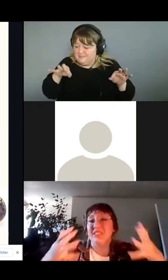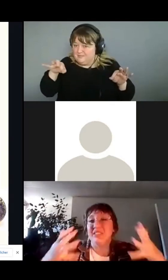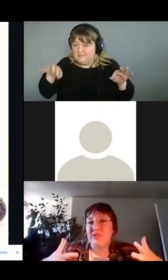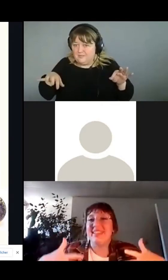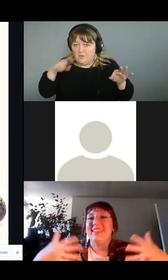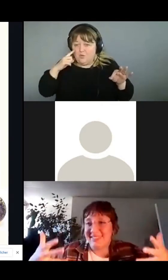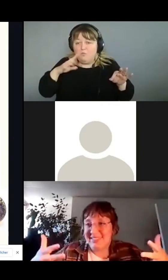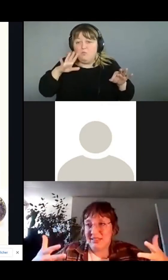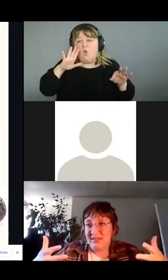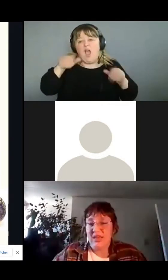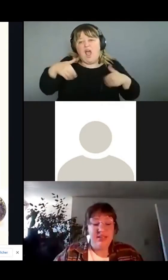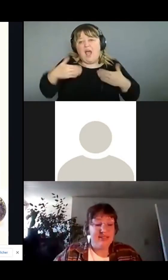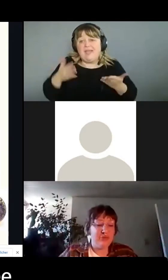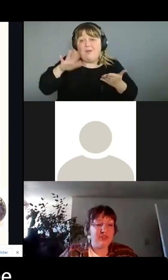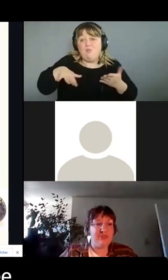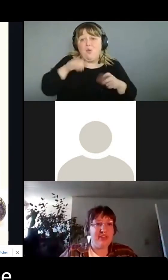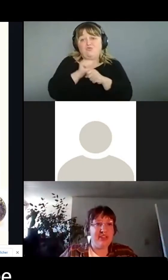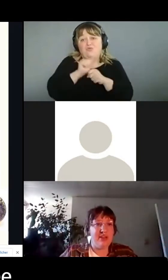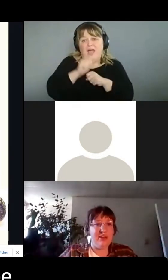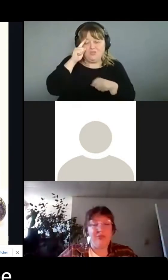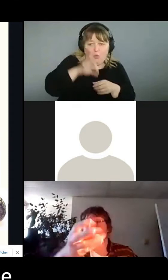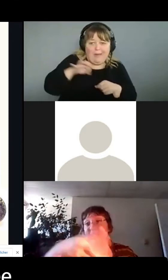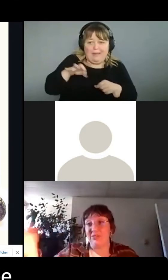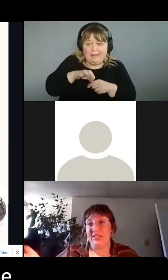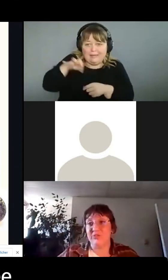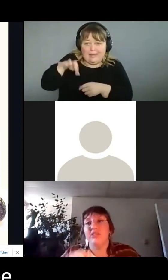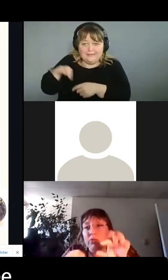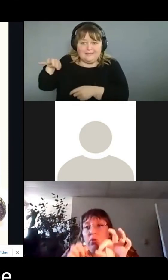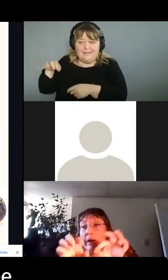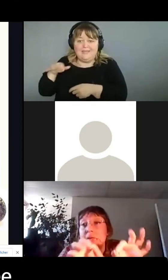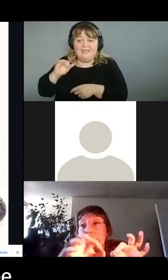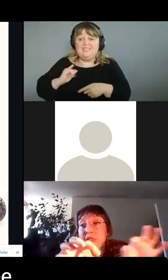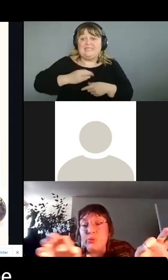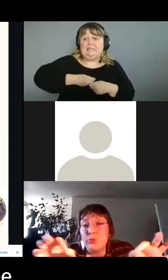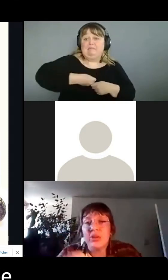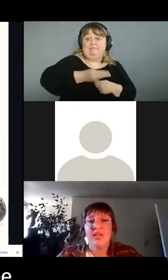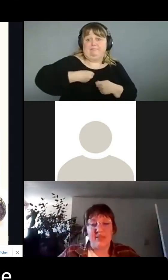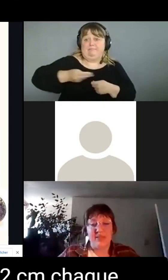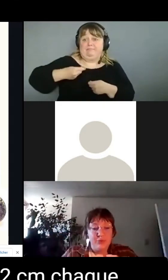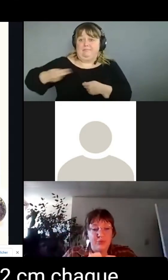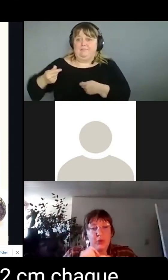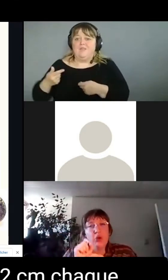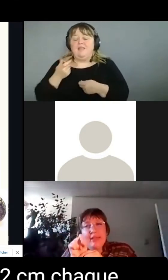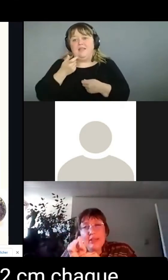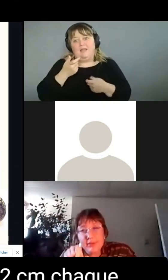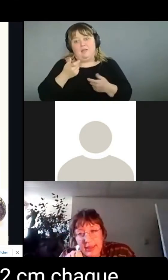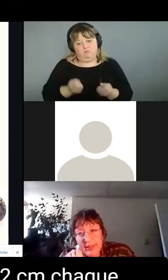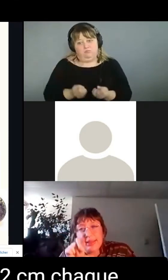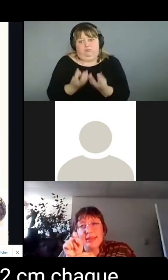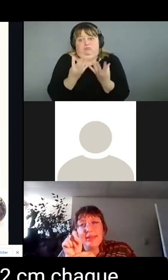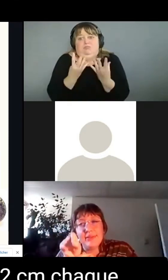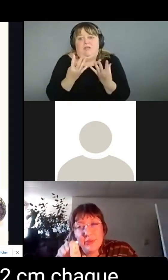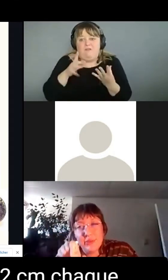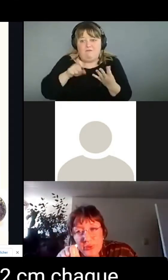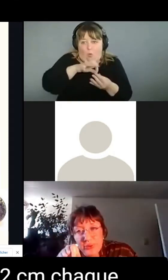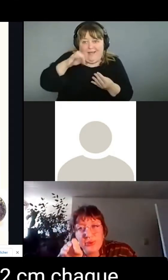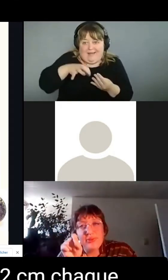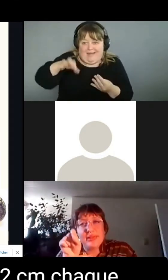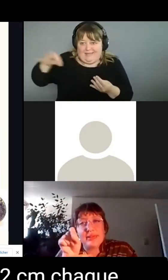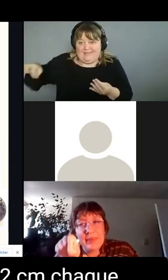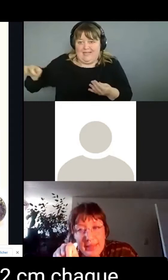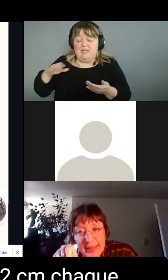le processus d'éclaircir. Si vous avez fait ça à la volée, vous allez devoir éclaircir beaucoup. Mais si vous prenez le temps d'y aller à